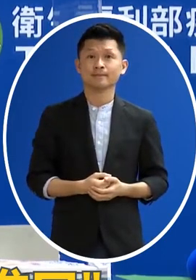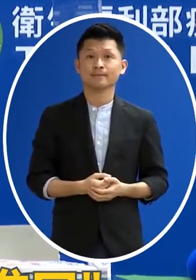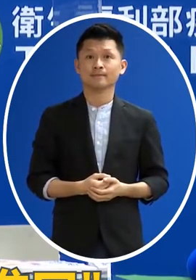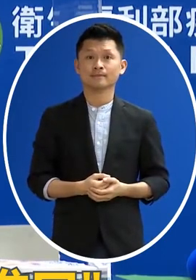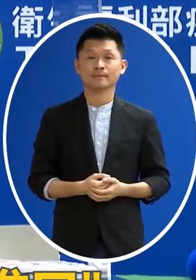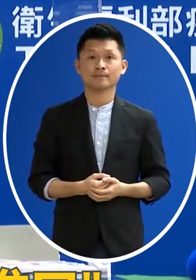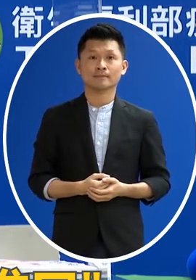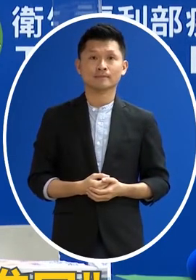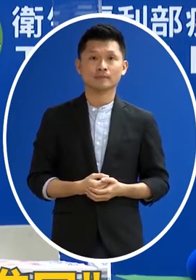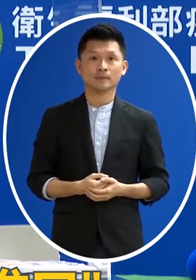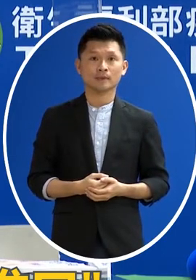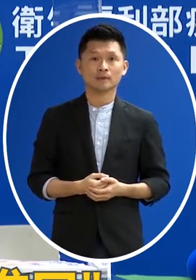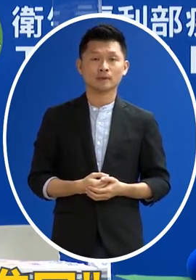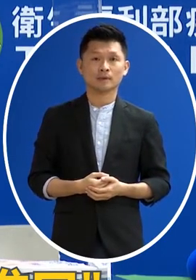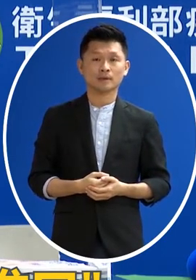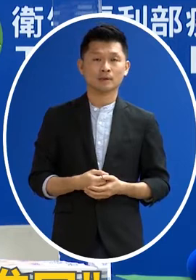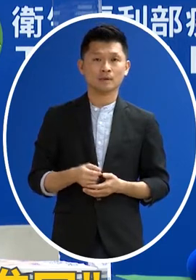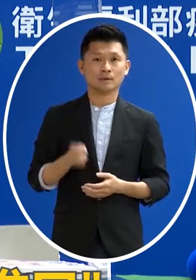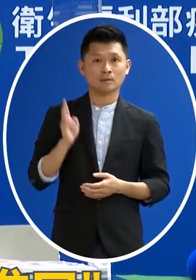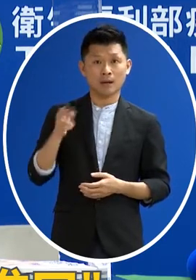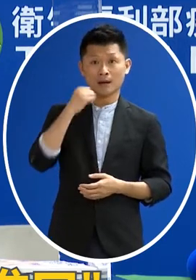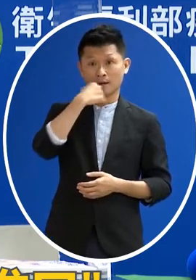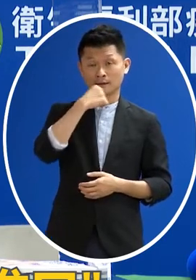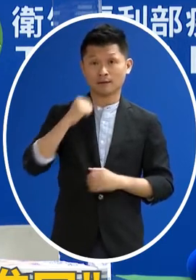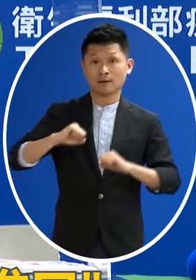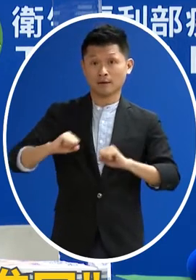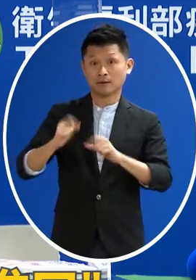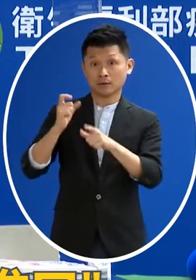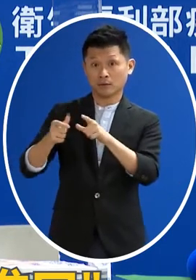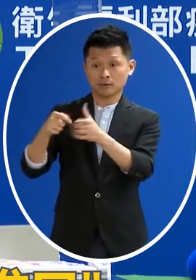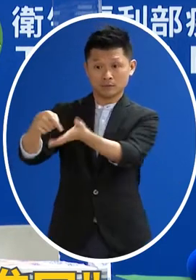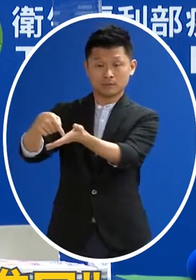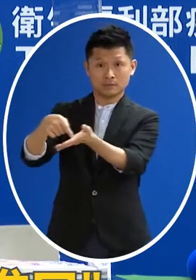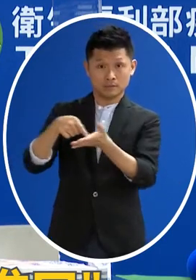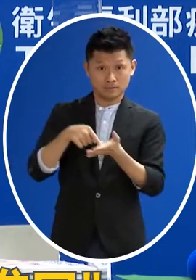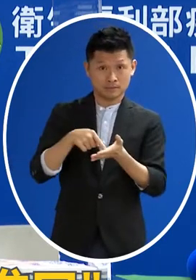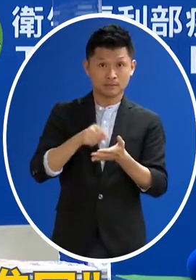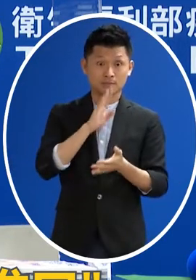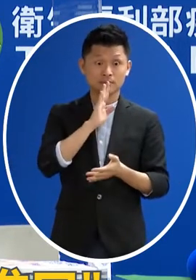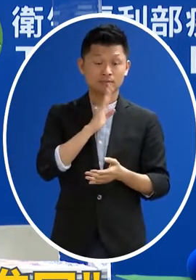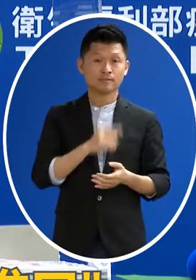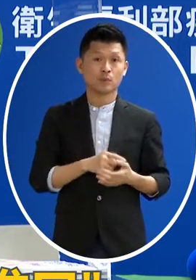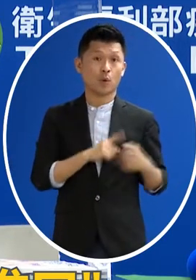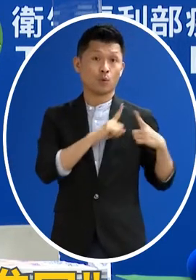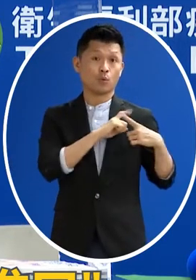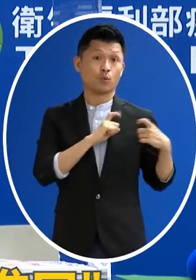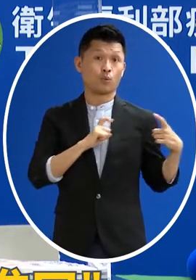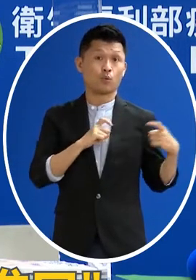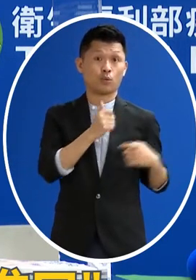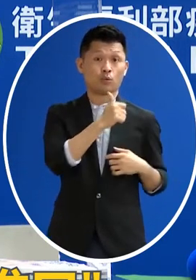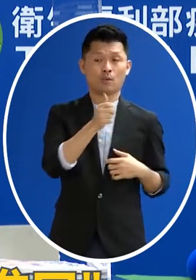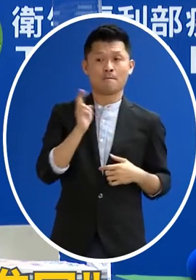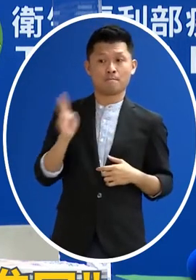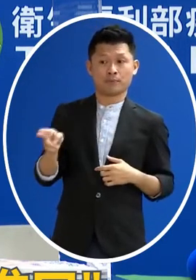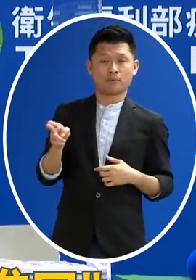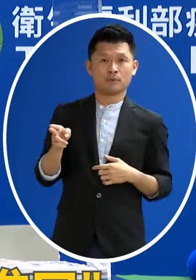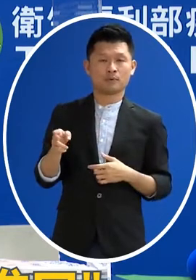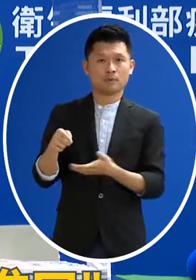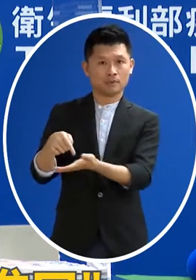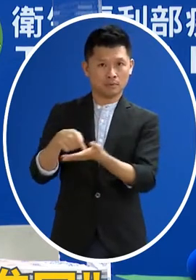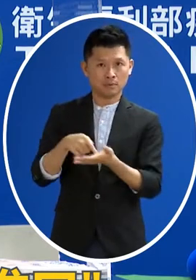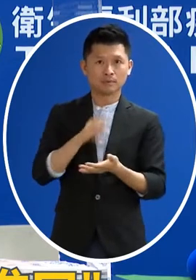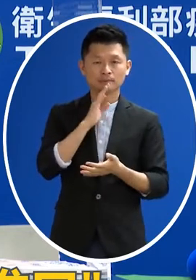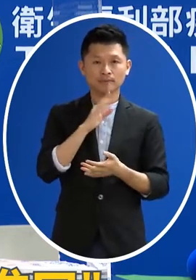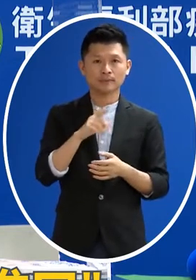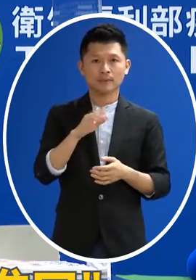长他们有委托台钢，好，来提出相关的申请。那事实上这个哈，这个案子事实上采购疫苗是